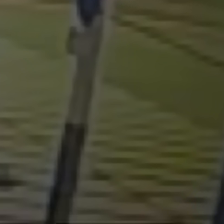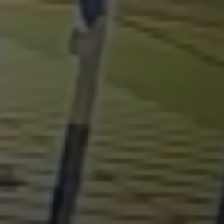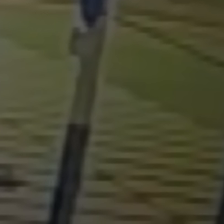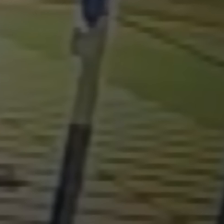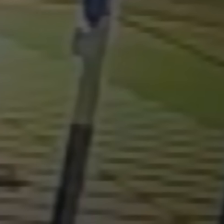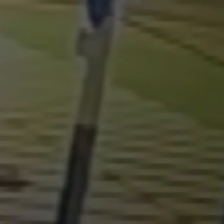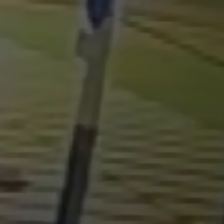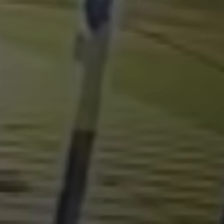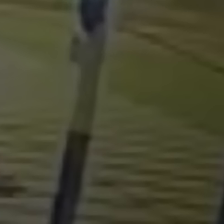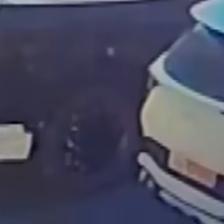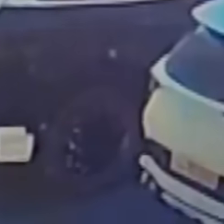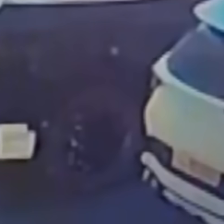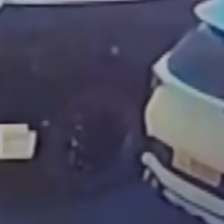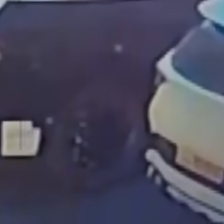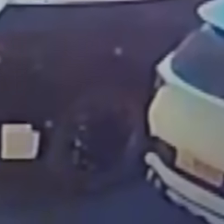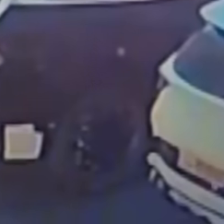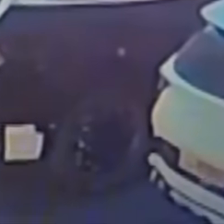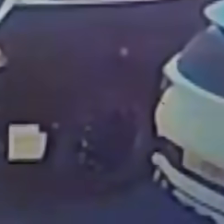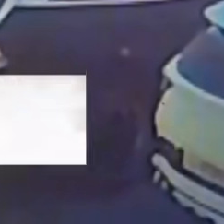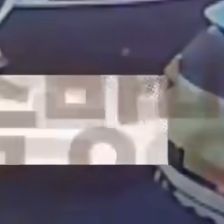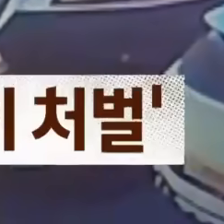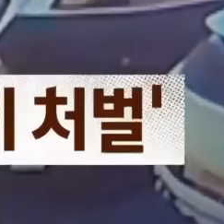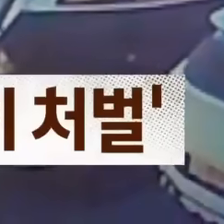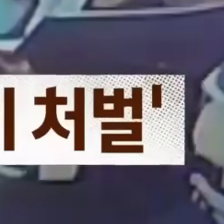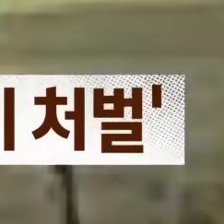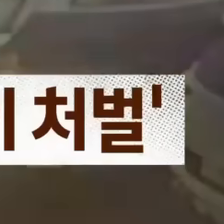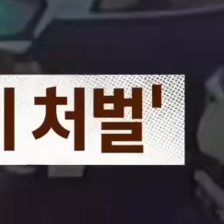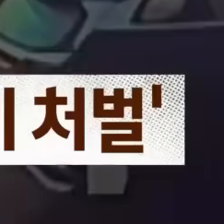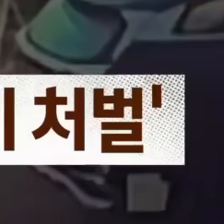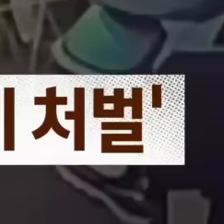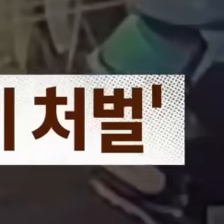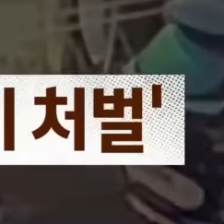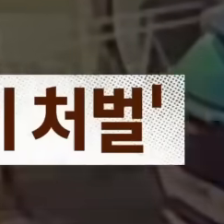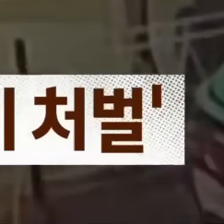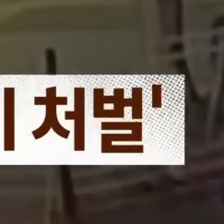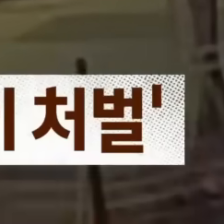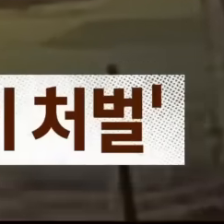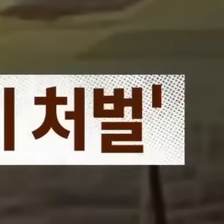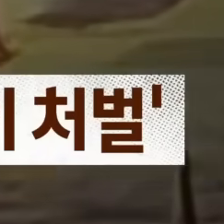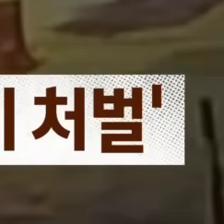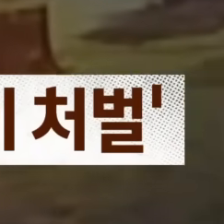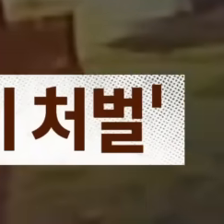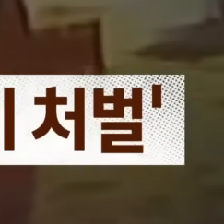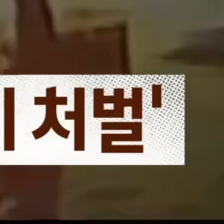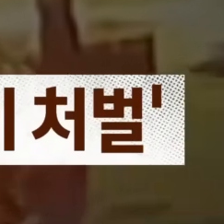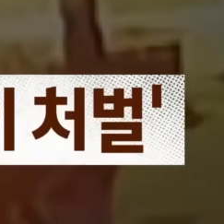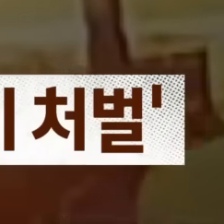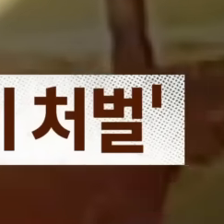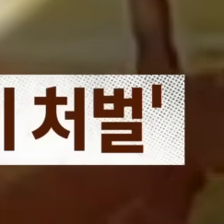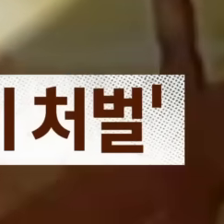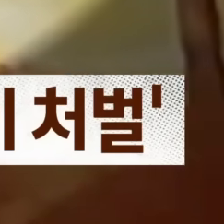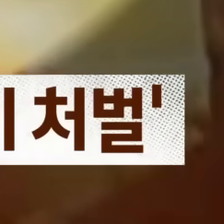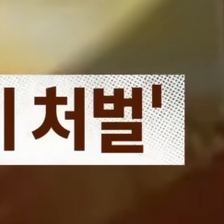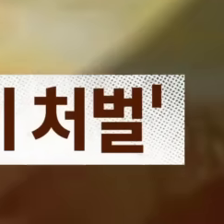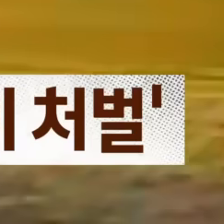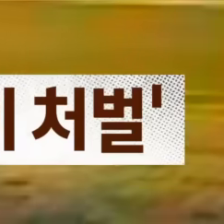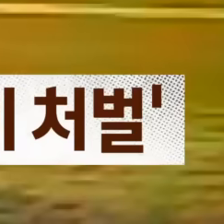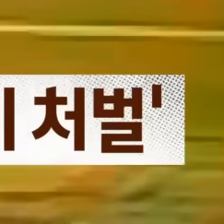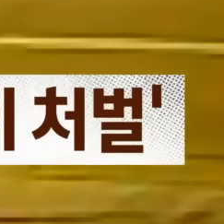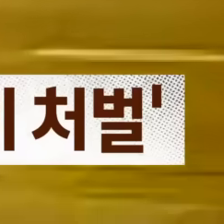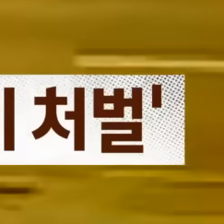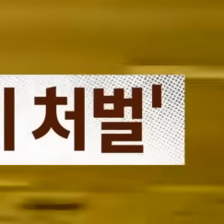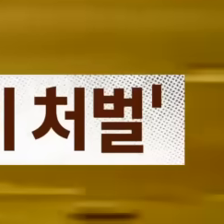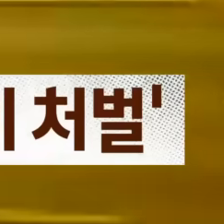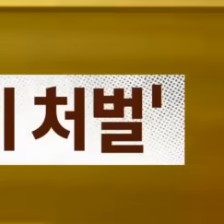오늘의 사건 반장입니다 신호위반과 과속 주행을 하다 보행자 세명을 치어 숨지게 한 80대 운전자가